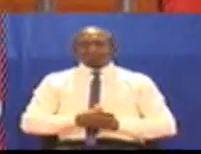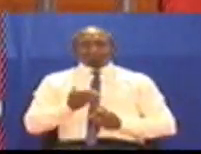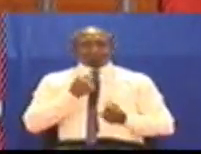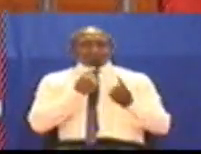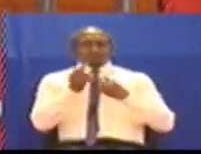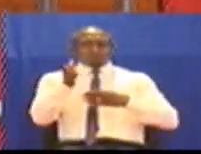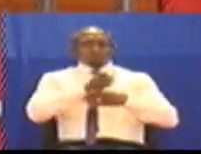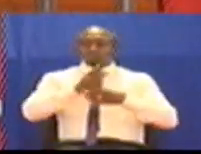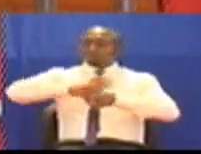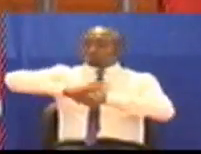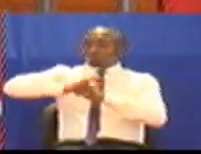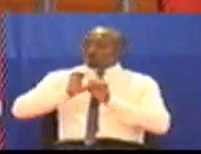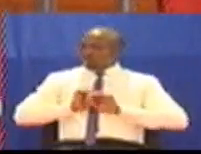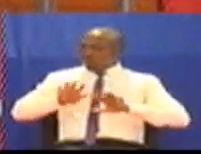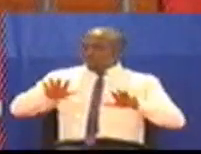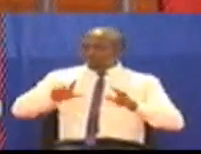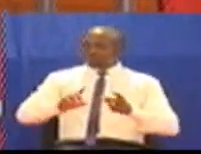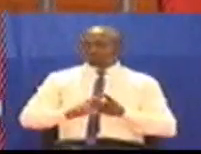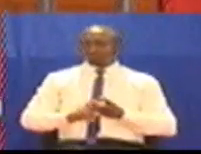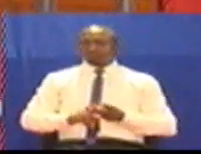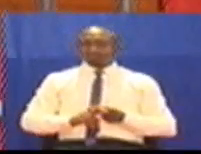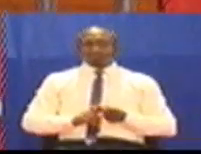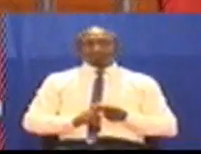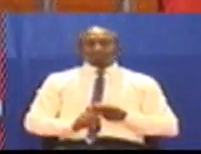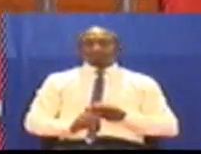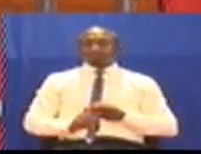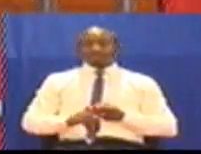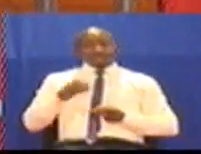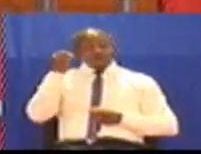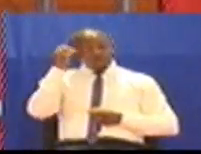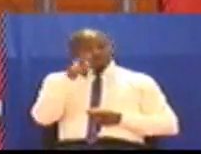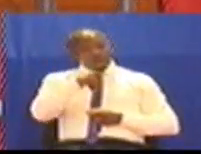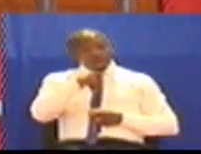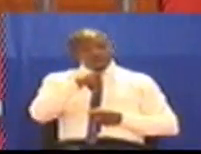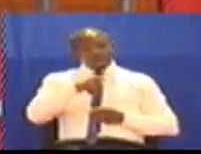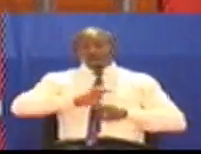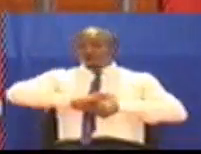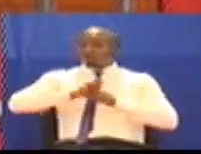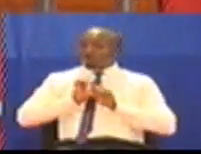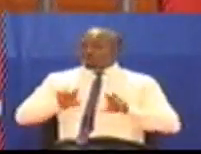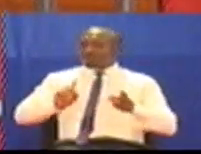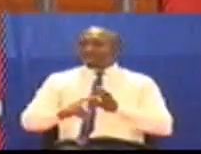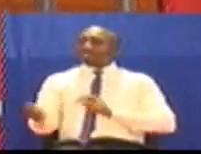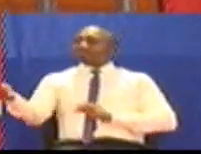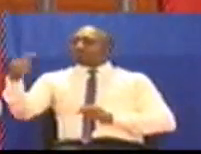nizungumzie swala la corona. Swala la corona limekuja ghafla.